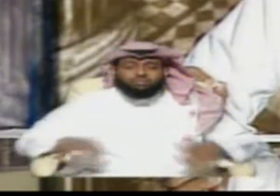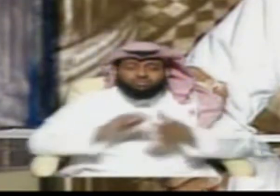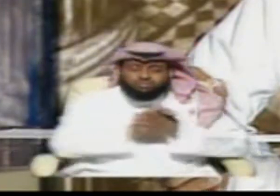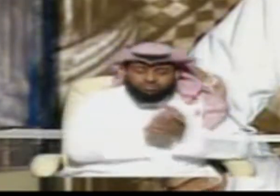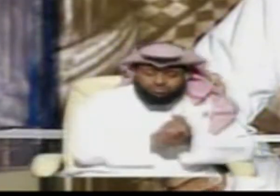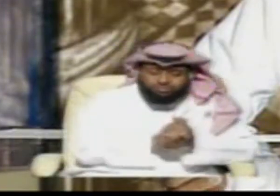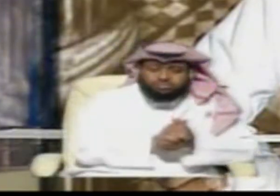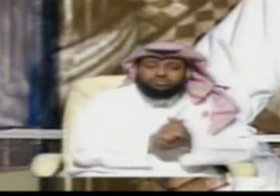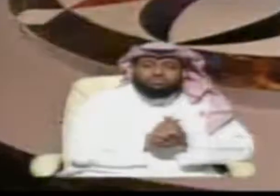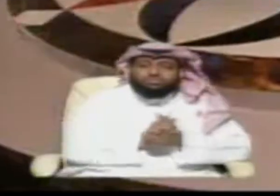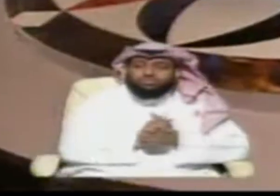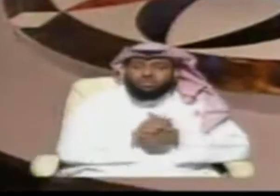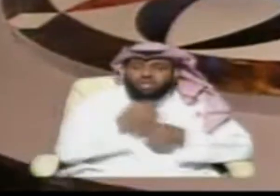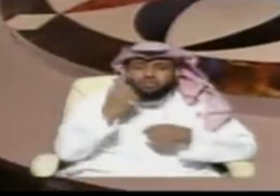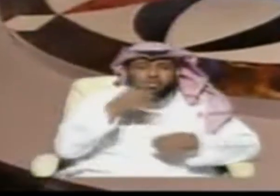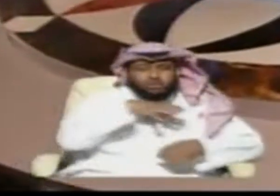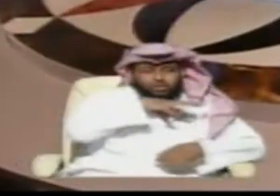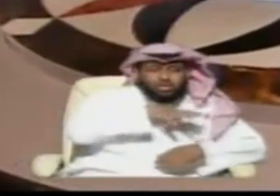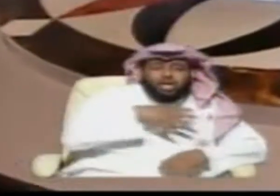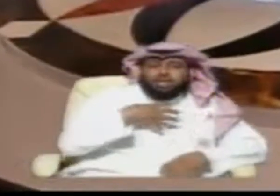يدعونه من